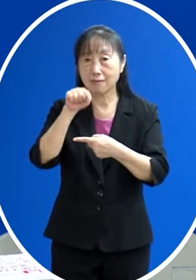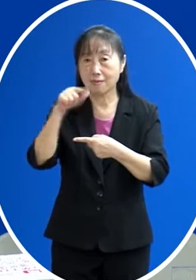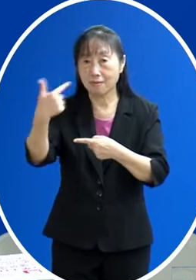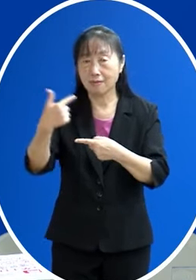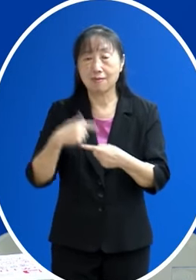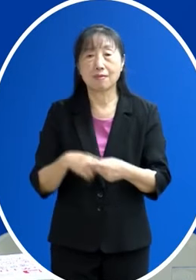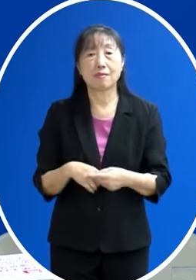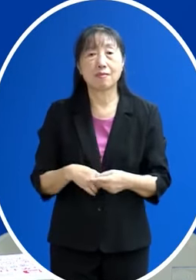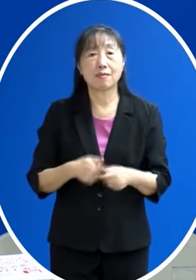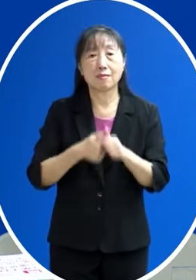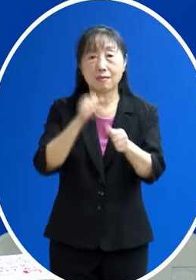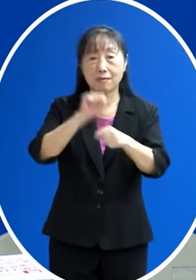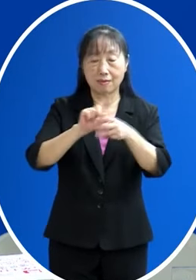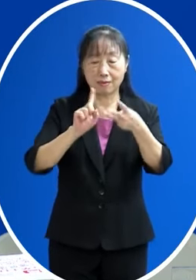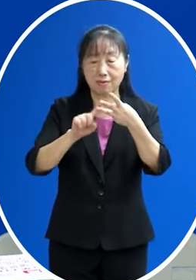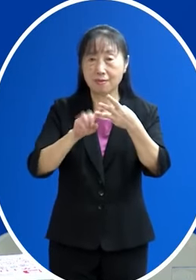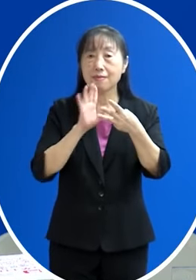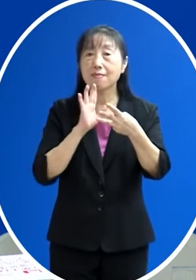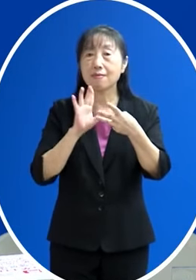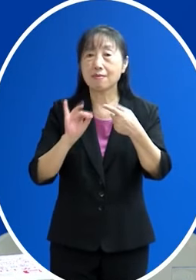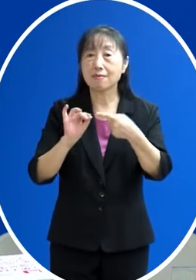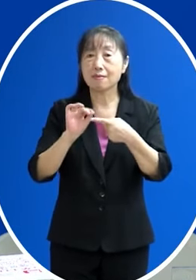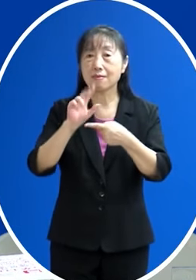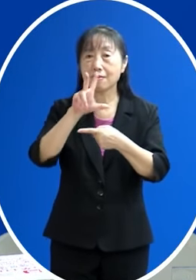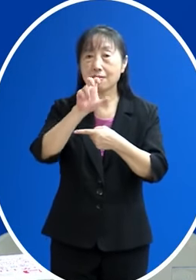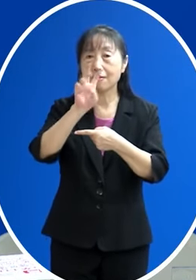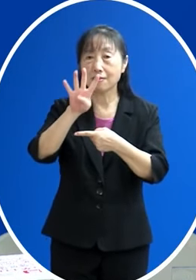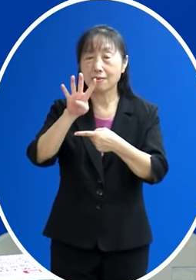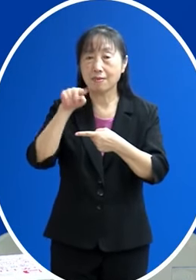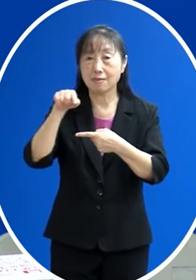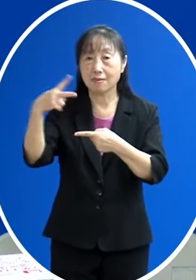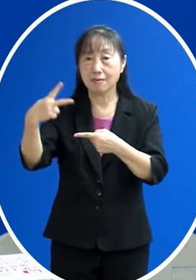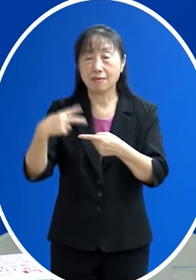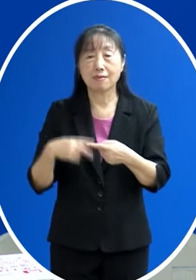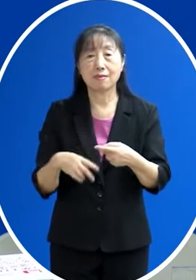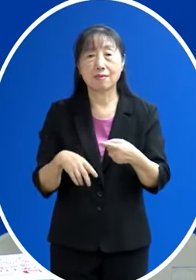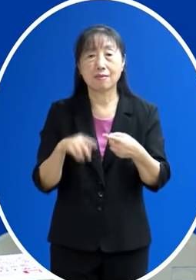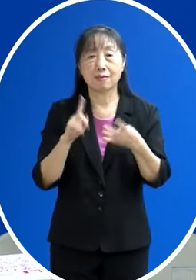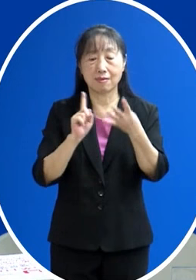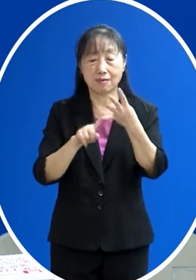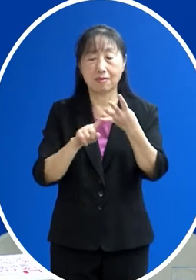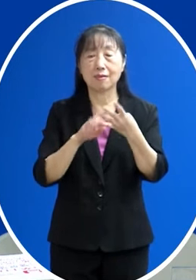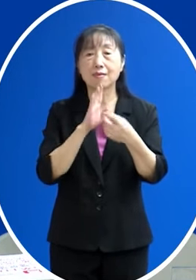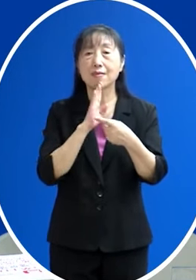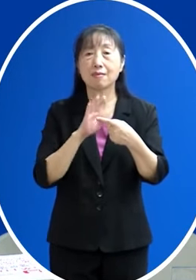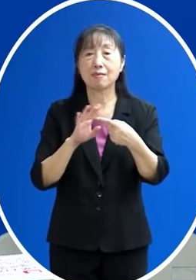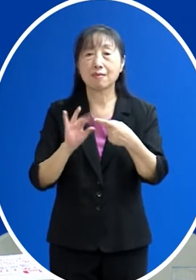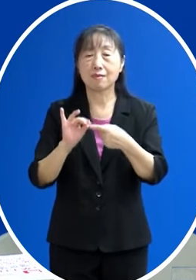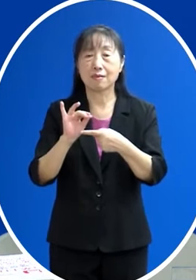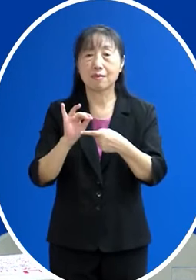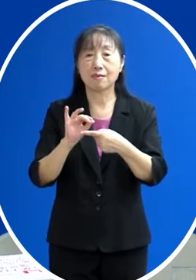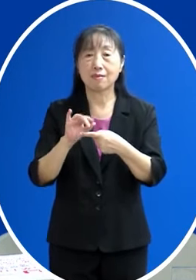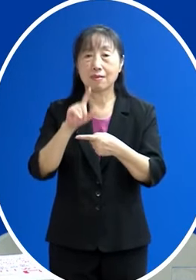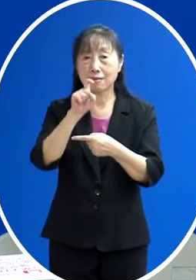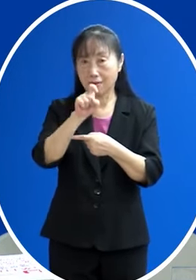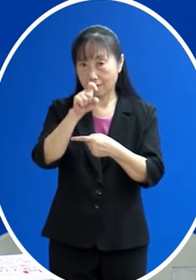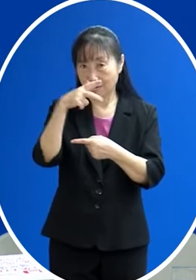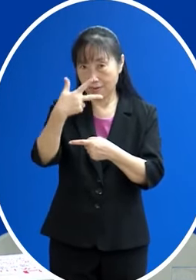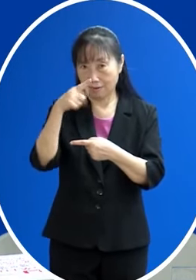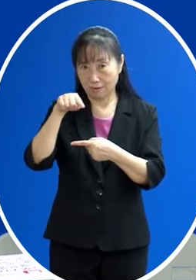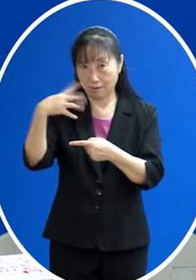随着本土疫情连续七周确诊数下降，中央流行指挥中心指挥官王必胜今天下午正式宣